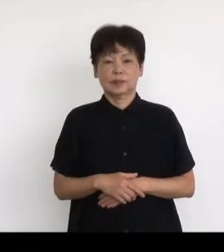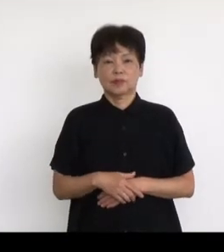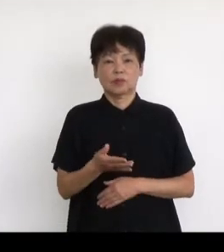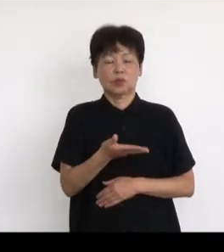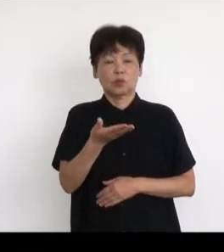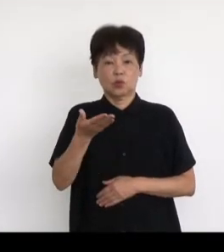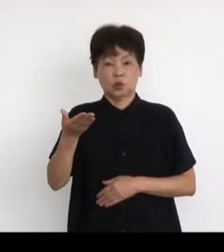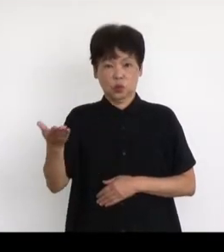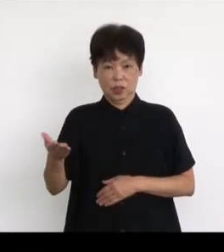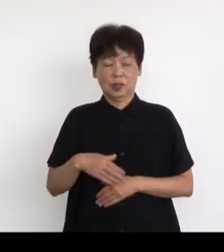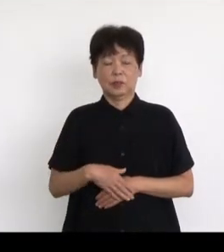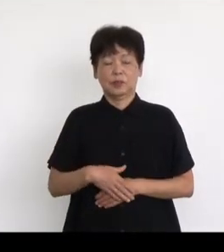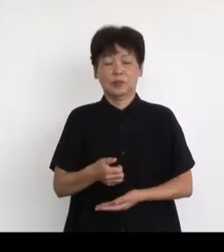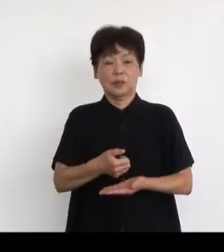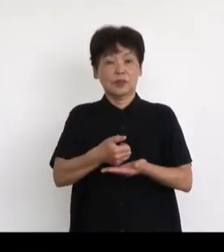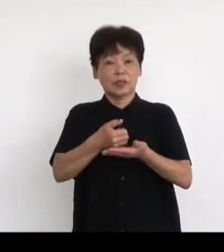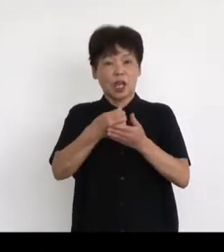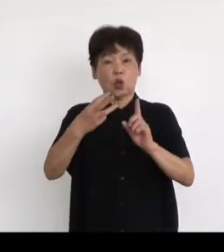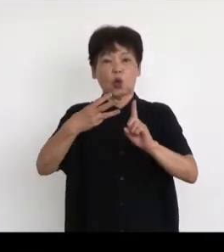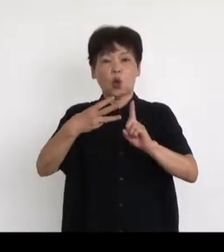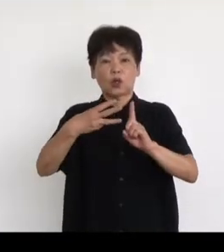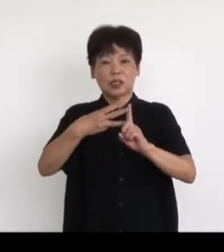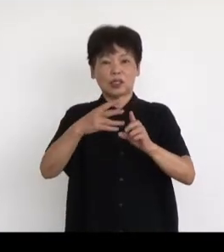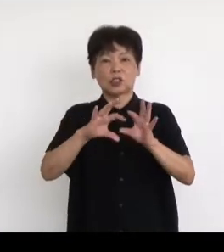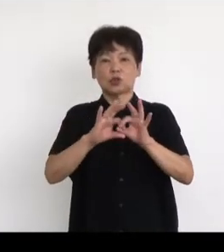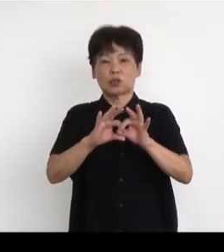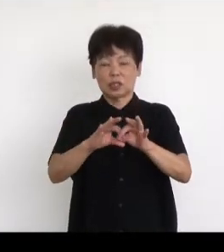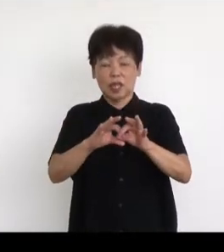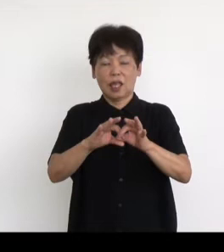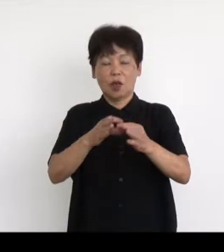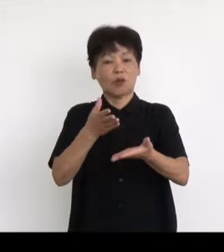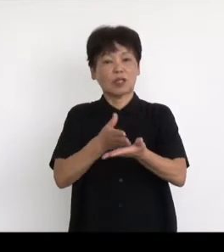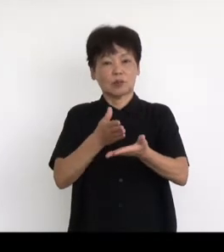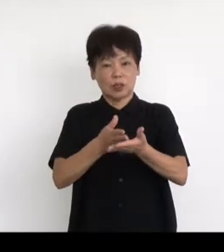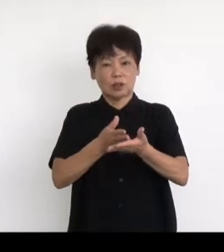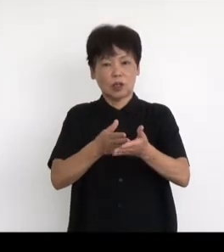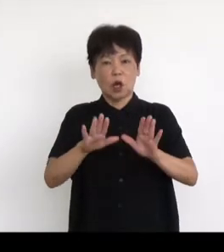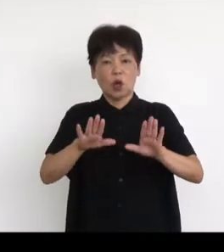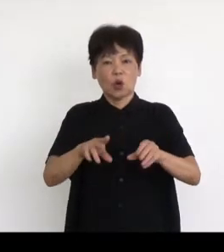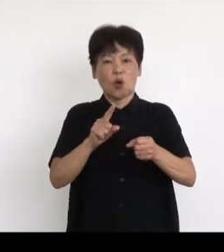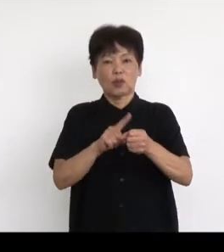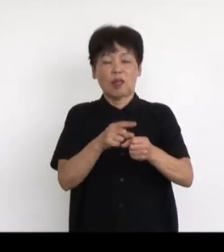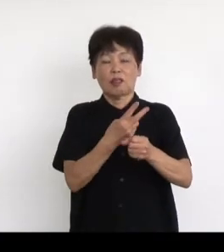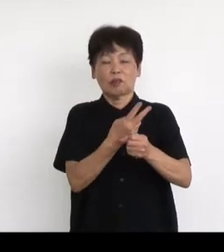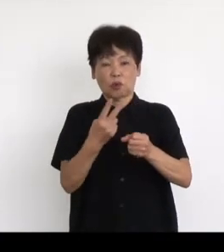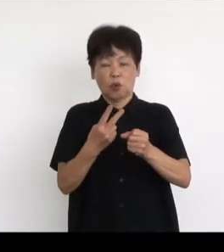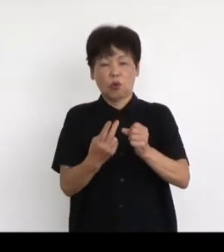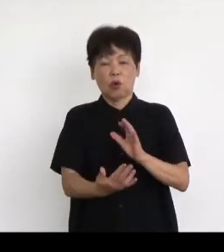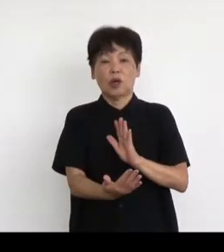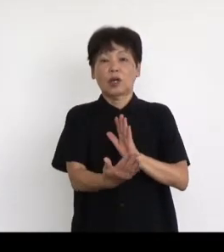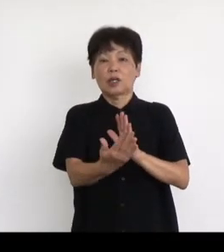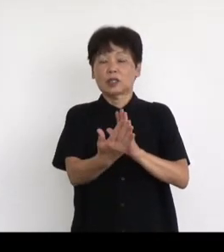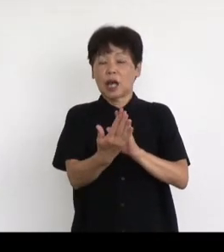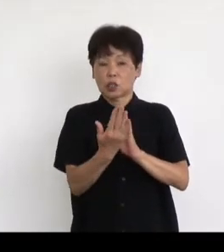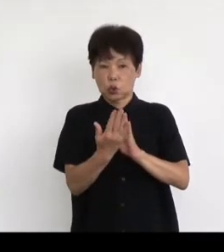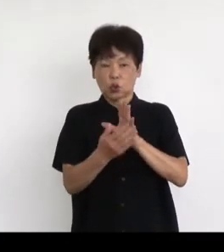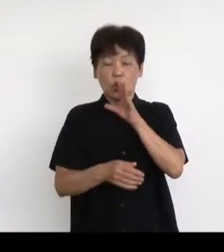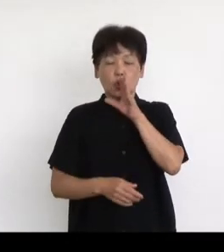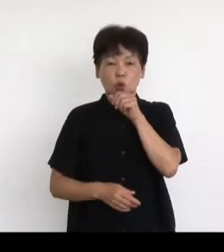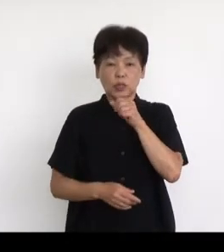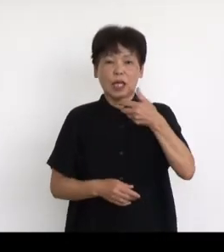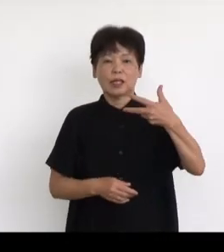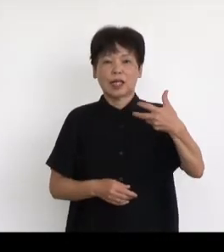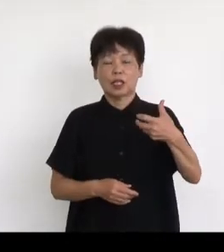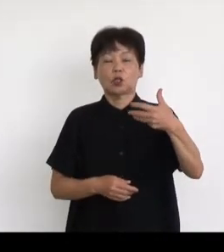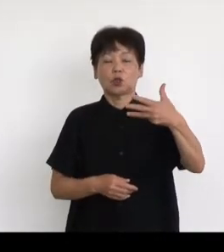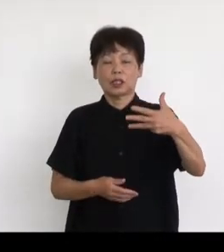次に敬老の日についてです。今年度対象となる78歳以